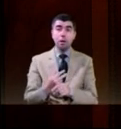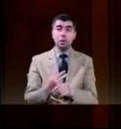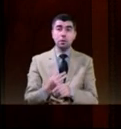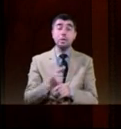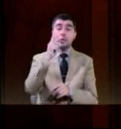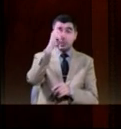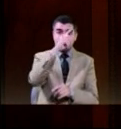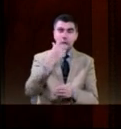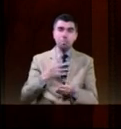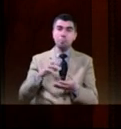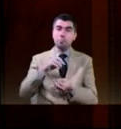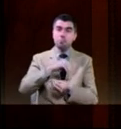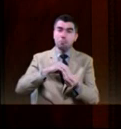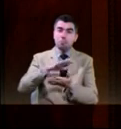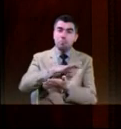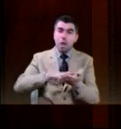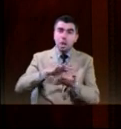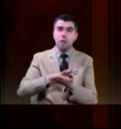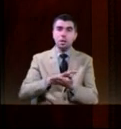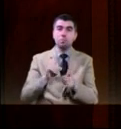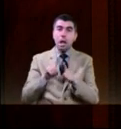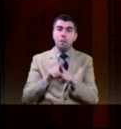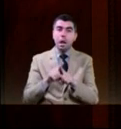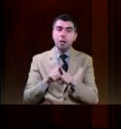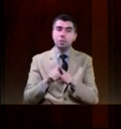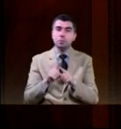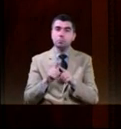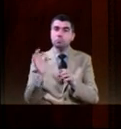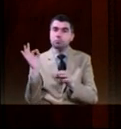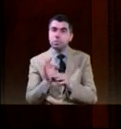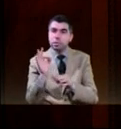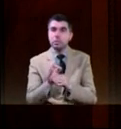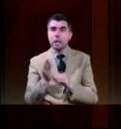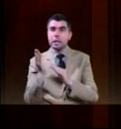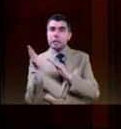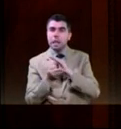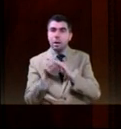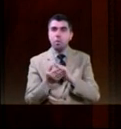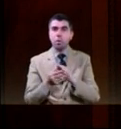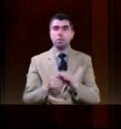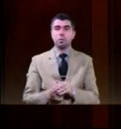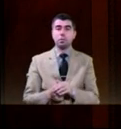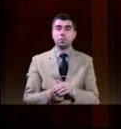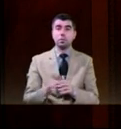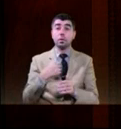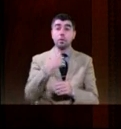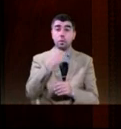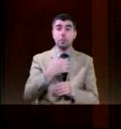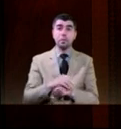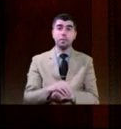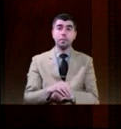كيعاني كياكل الضربات بعض المرات كيفقد الشعبيه ديالو. انا بعدا واحد